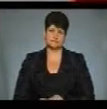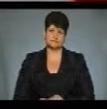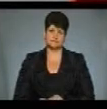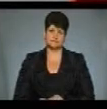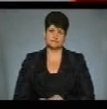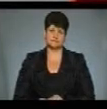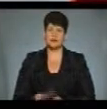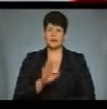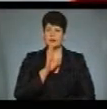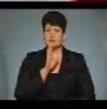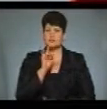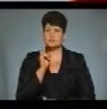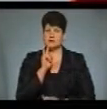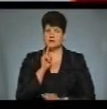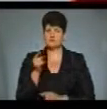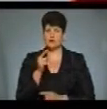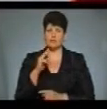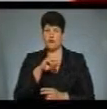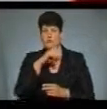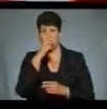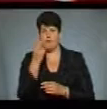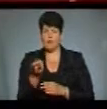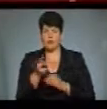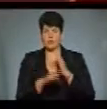На жінку з дитиною в Тернополі впало дерево.